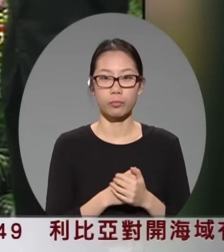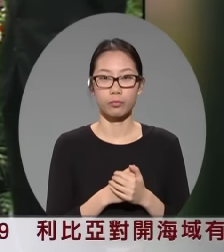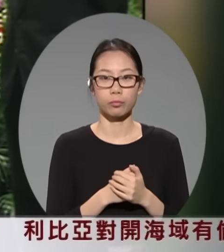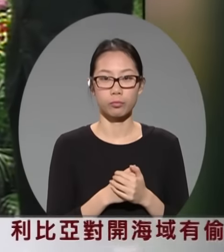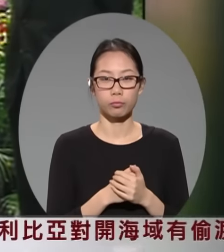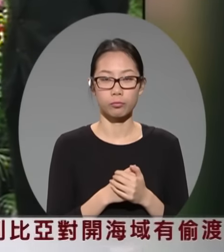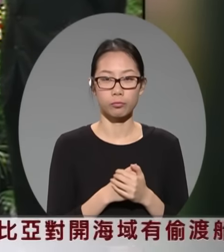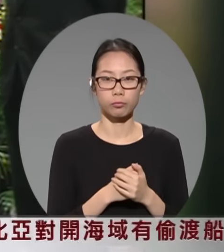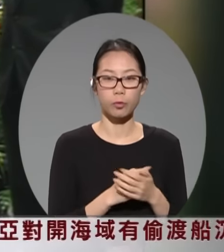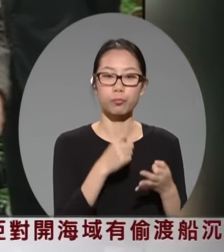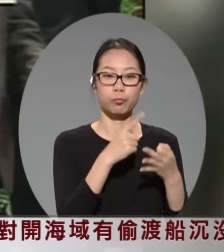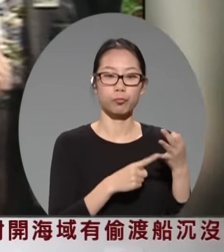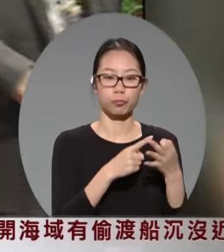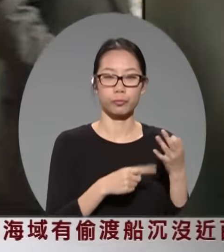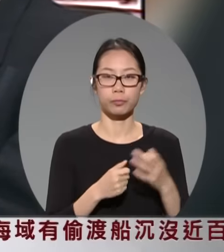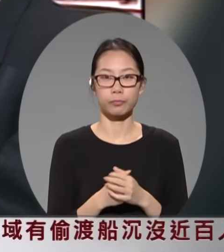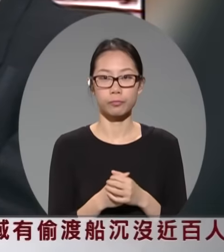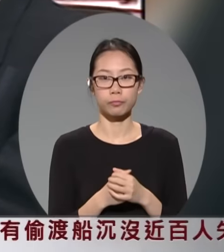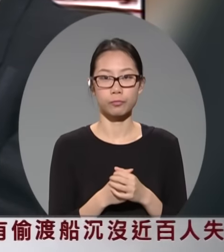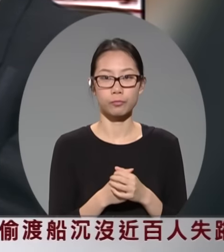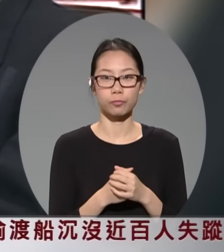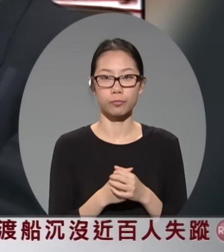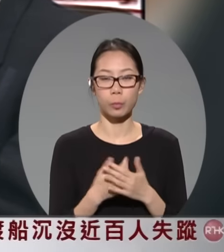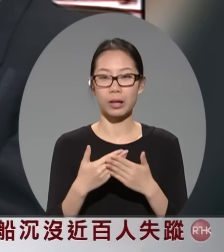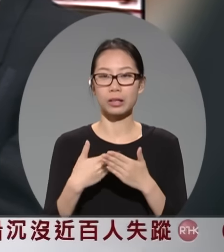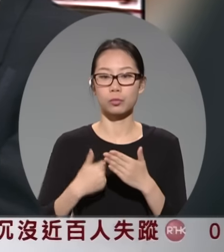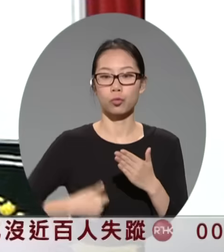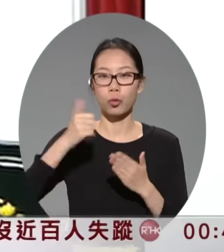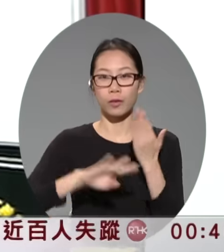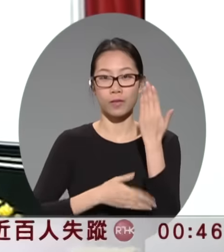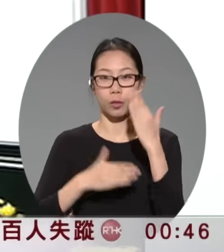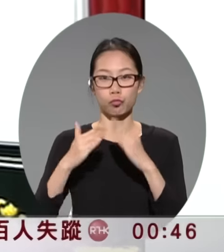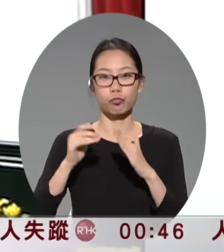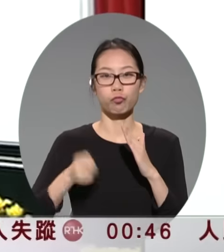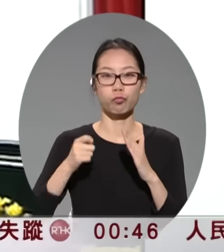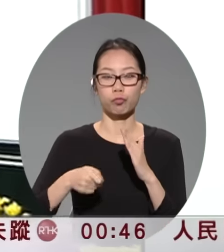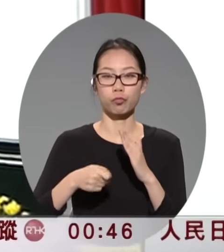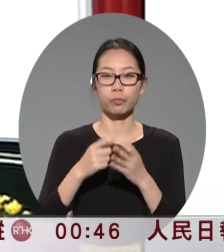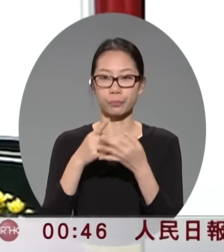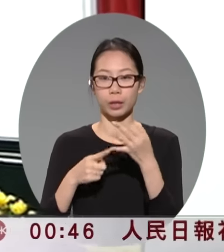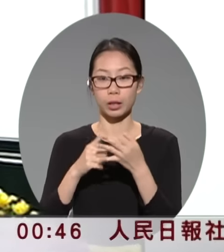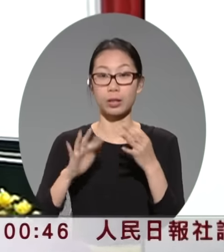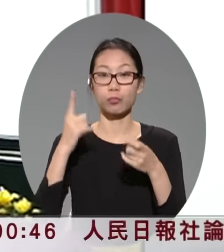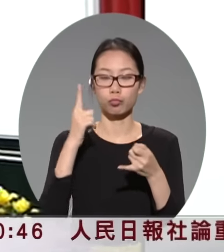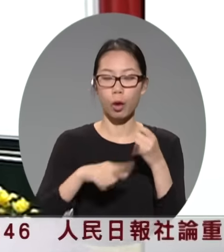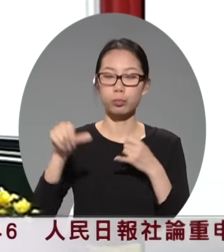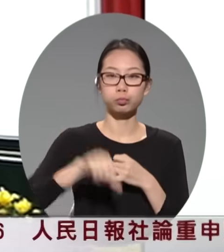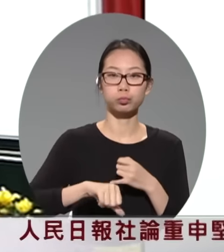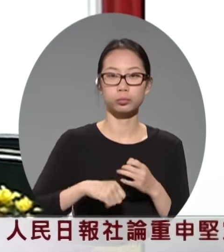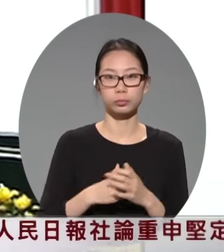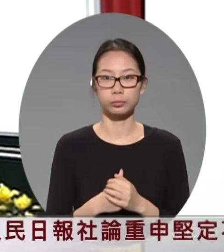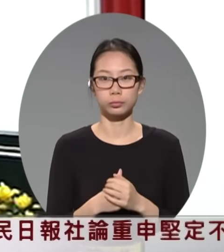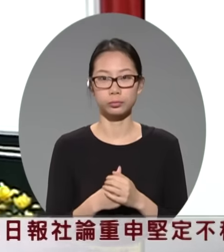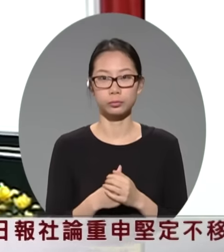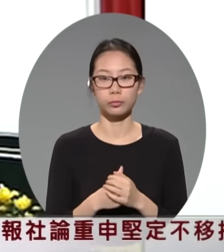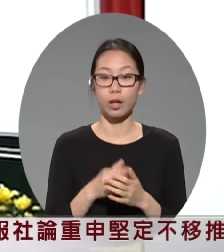鐵良同埋呢個前高等法院大法官李福善。不過佢哋兩個最後都大敗俾董建華。嗱，